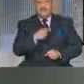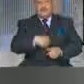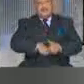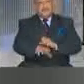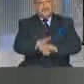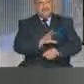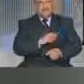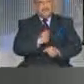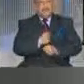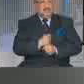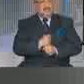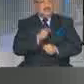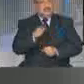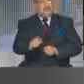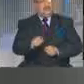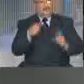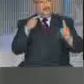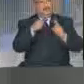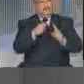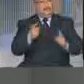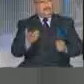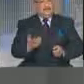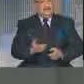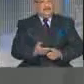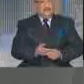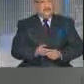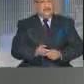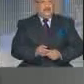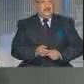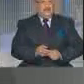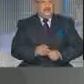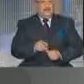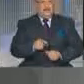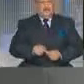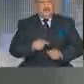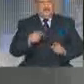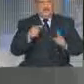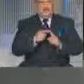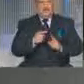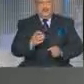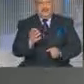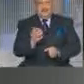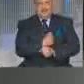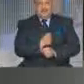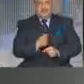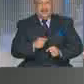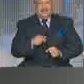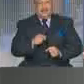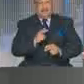مدينة صفاقس، مشاكل تؤثر في مسار التنمية في الجهة وتستوجب حلولا جذرية.